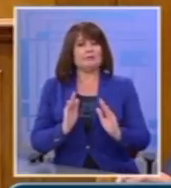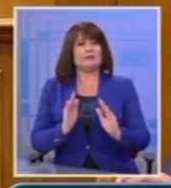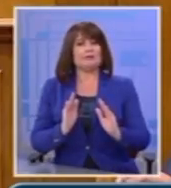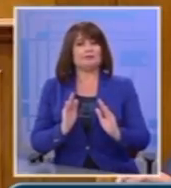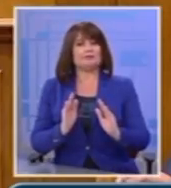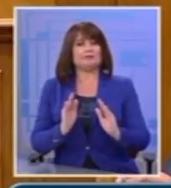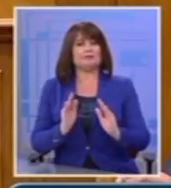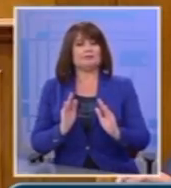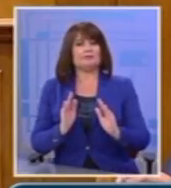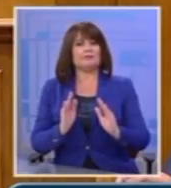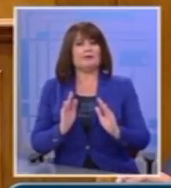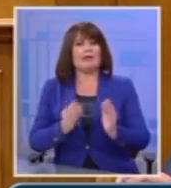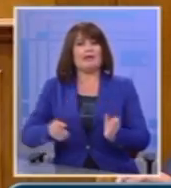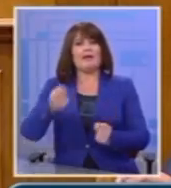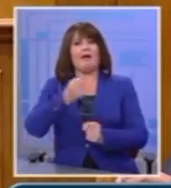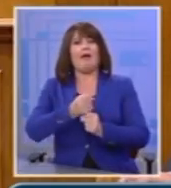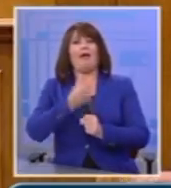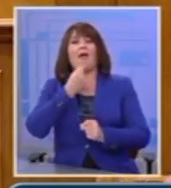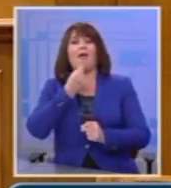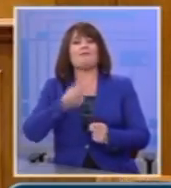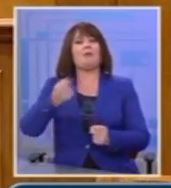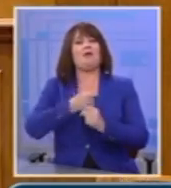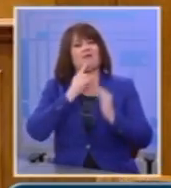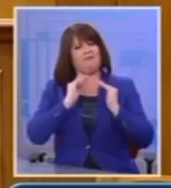την εύκολη παραμονή μου στην εξουσία.